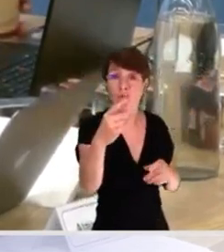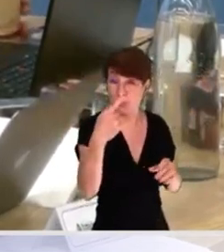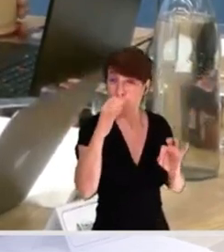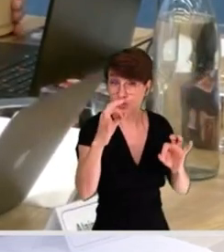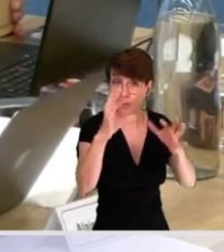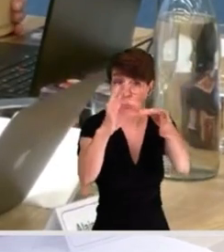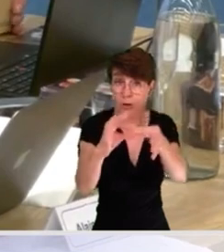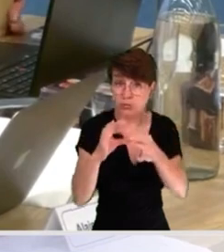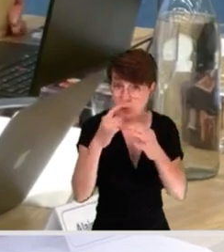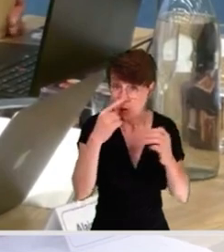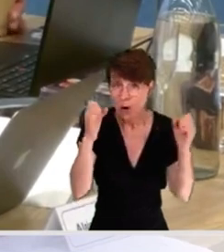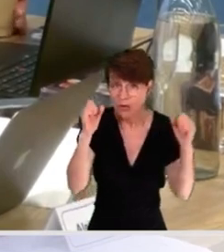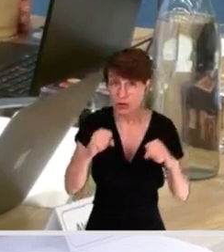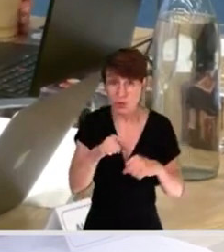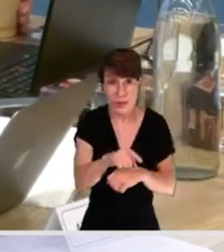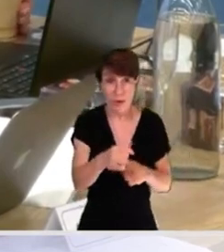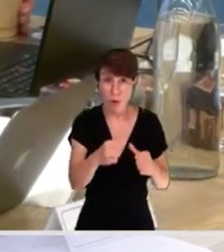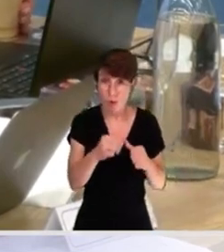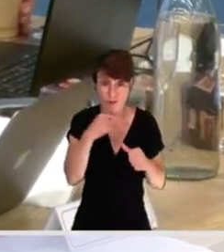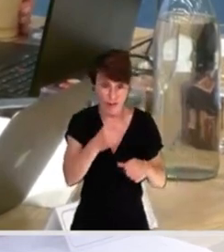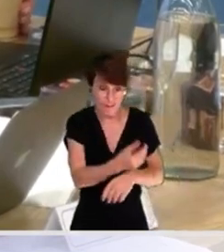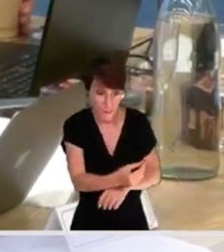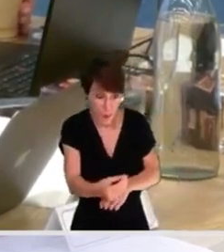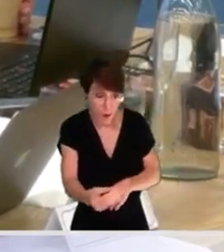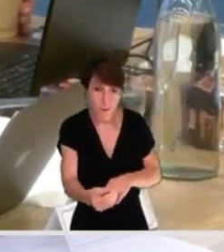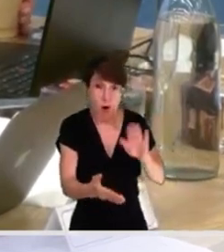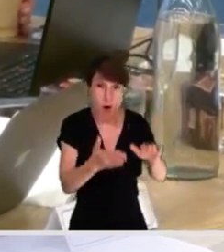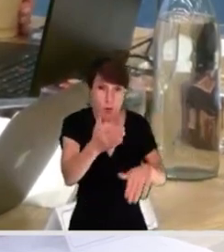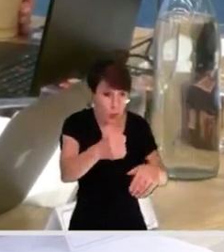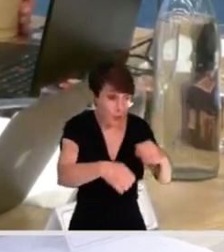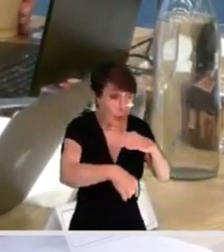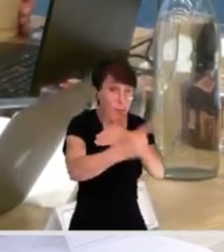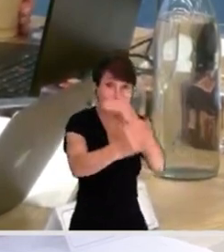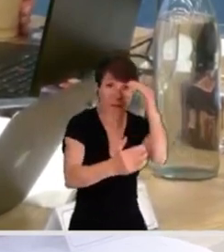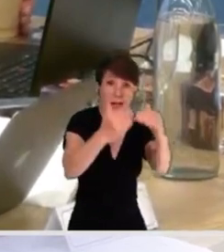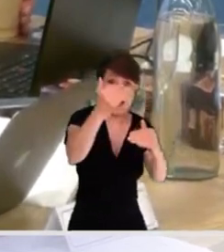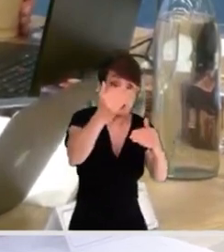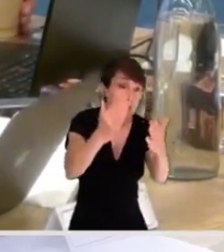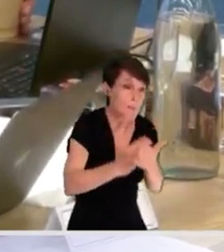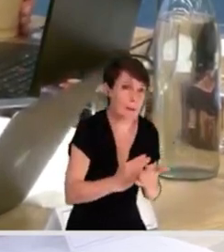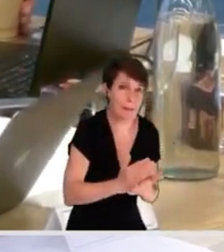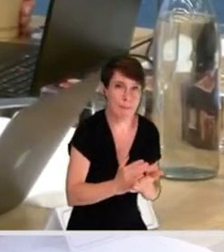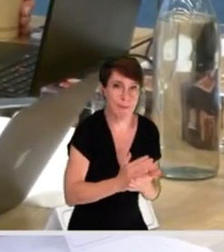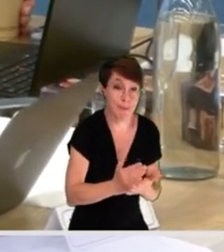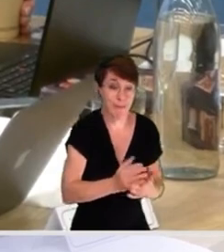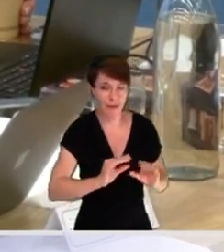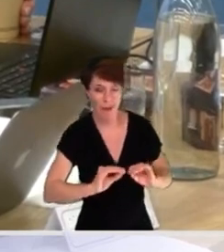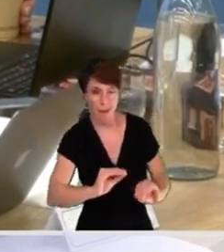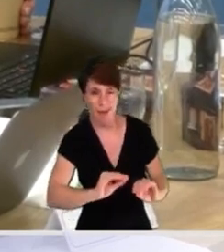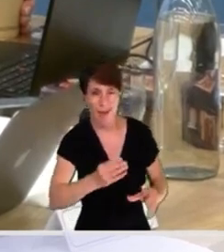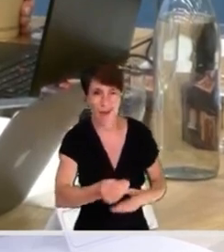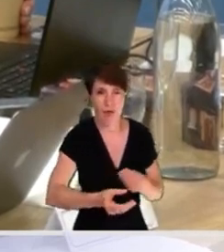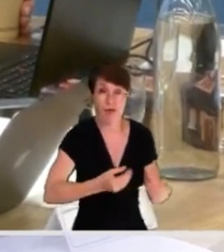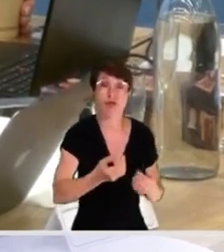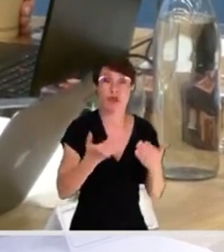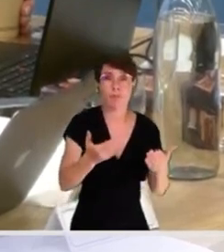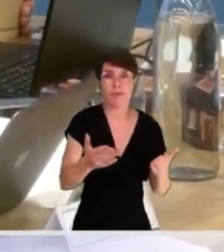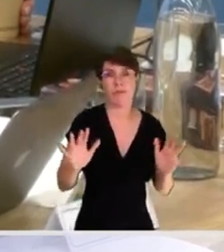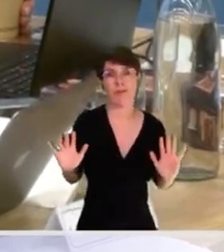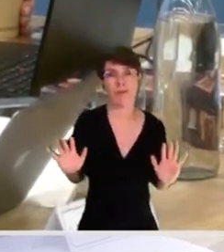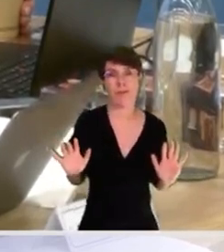beaucoup mieux préparer l'avenir de ces enfants. Pour nous, dans le débat d'aujourd'hui et dans le débat